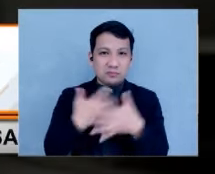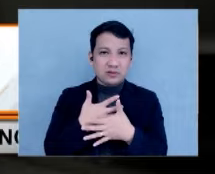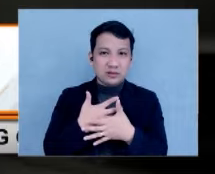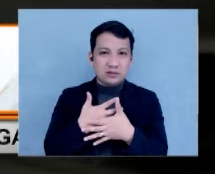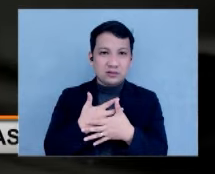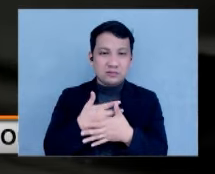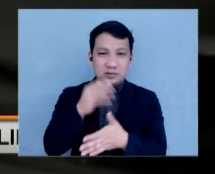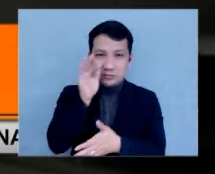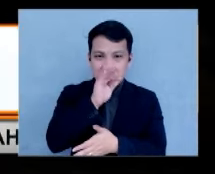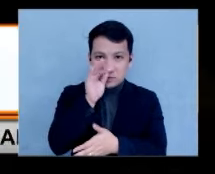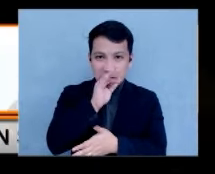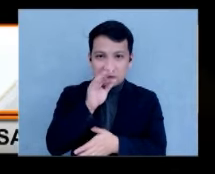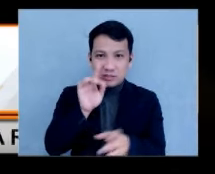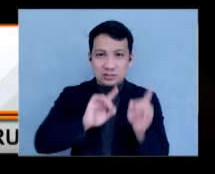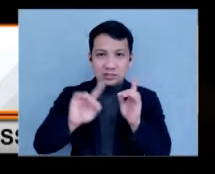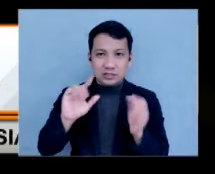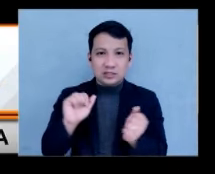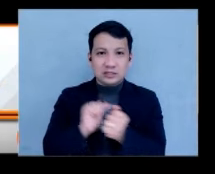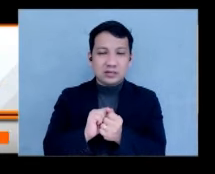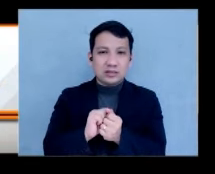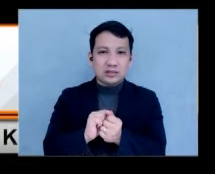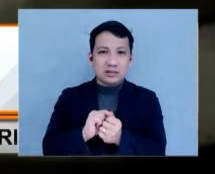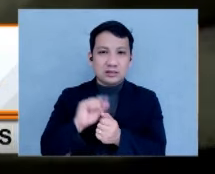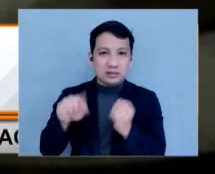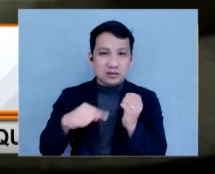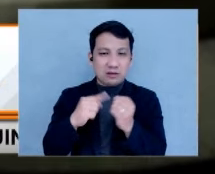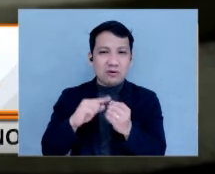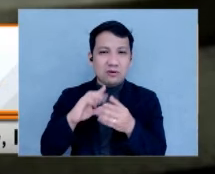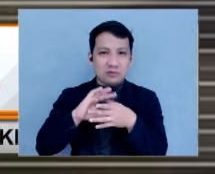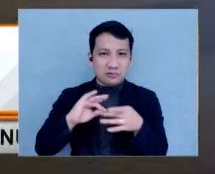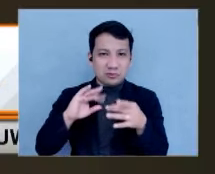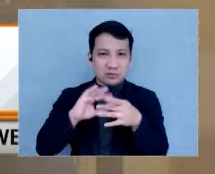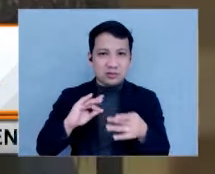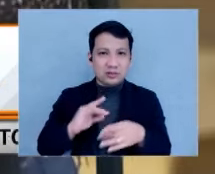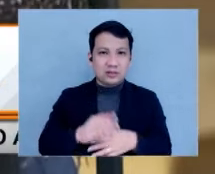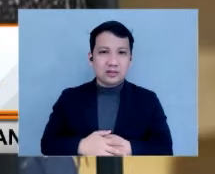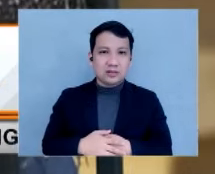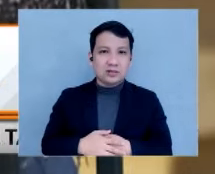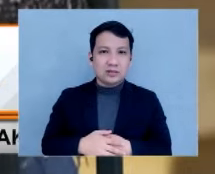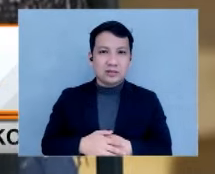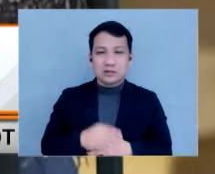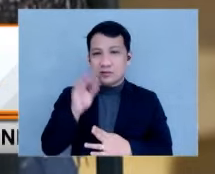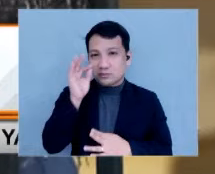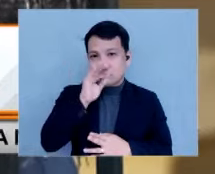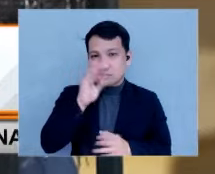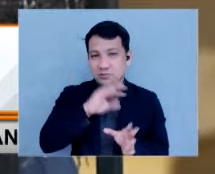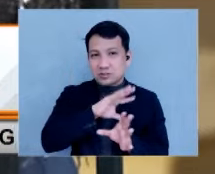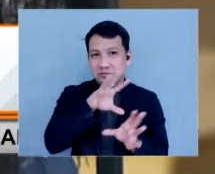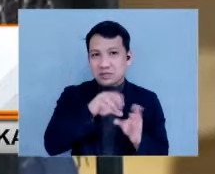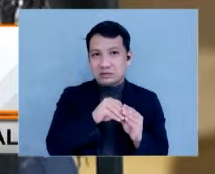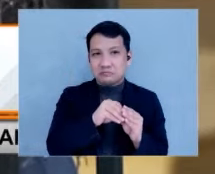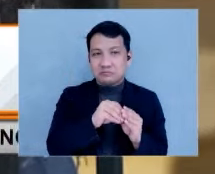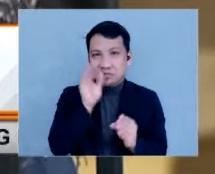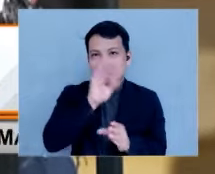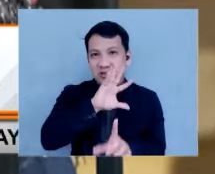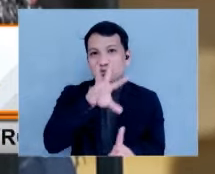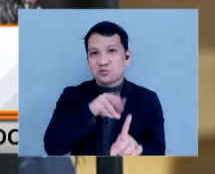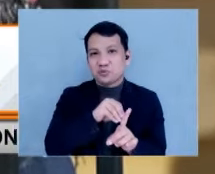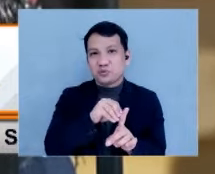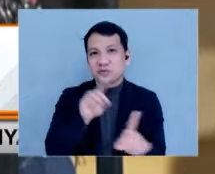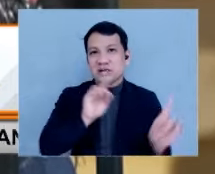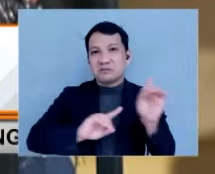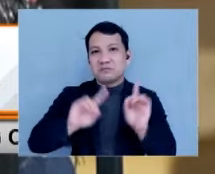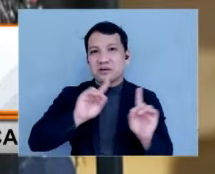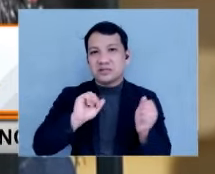ilang dramang tatalakayin ng kwento. Hindi nawala yung Pinoy side talaga ng Outside na great. Na drama. May drama, may